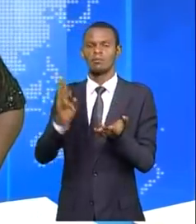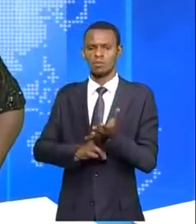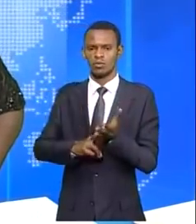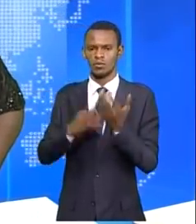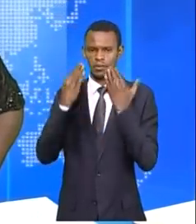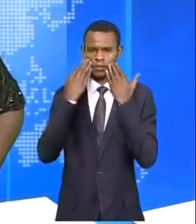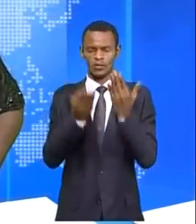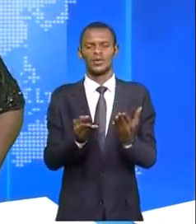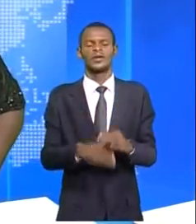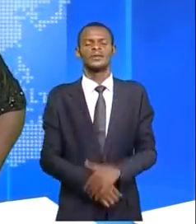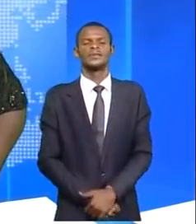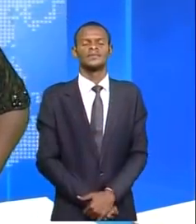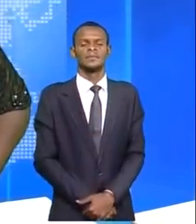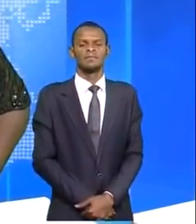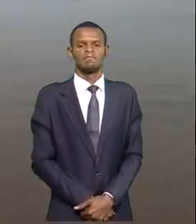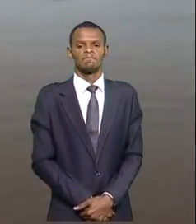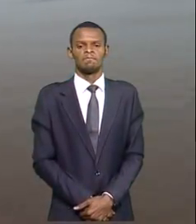cédric et nina